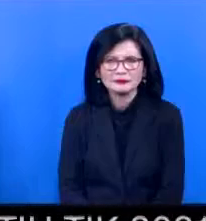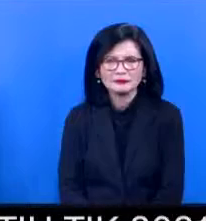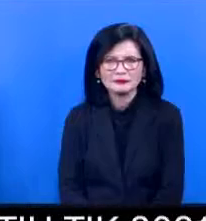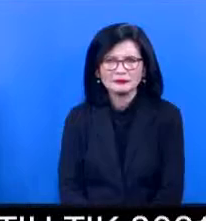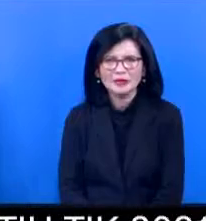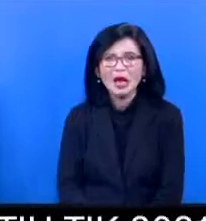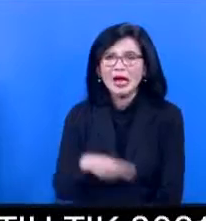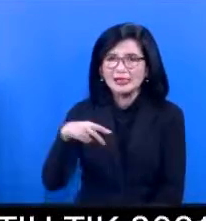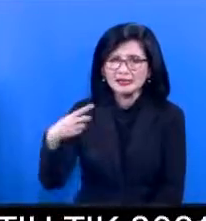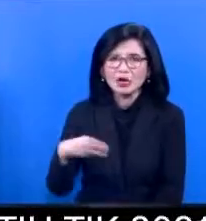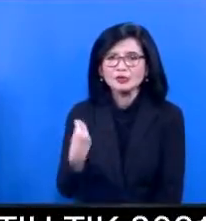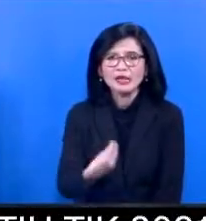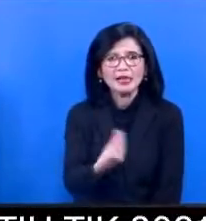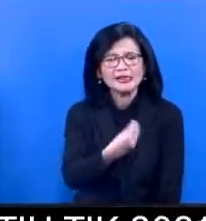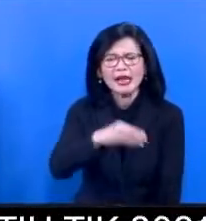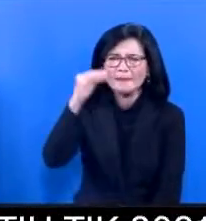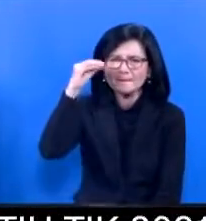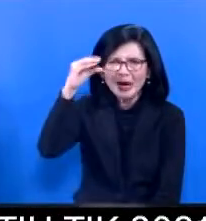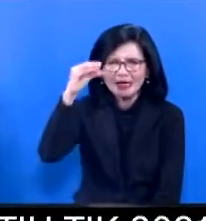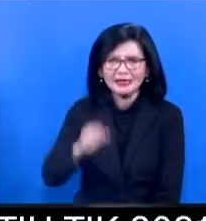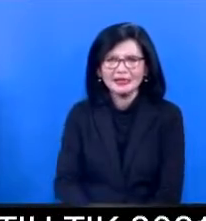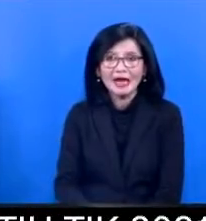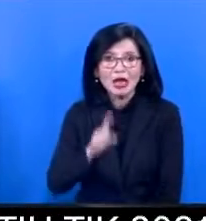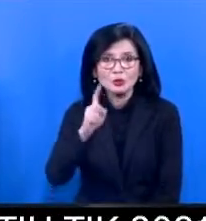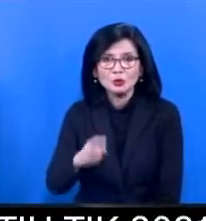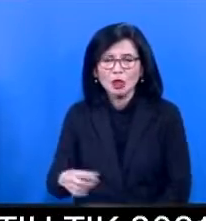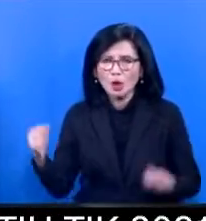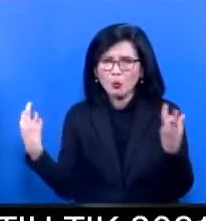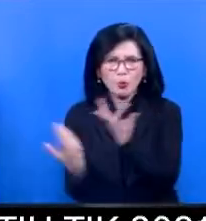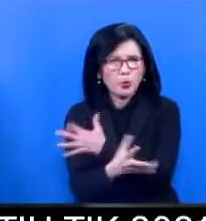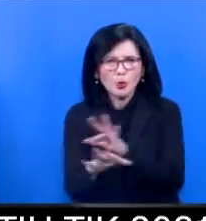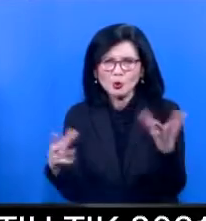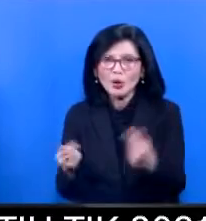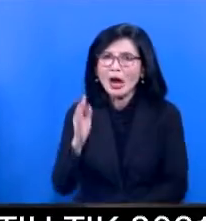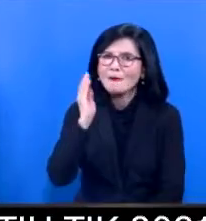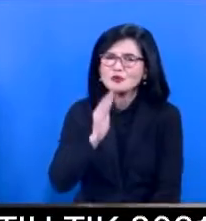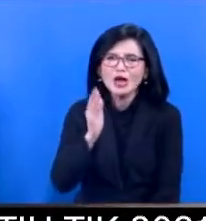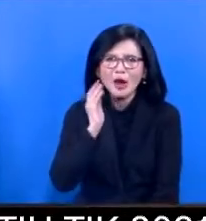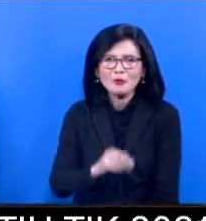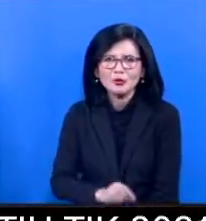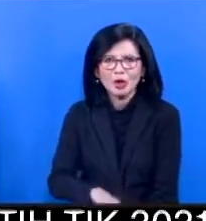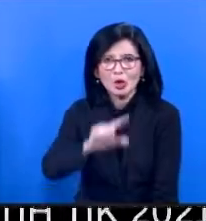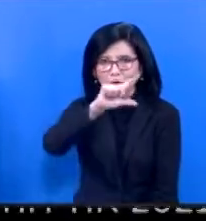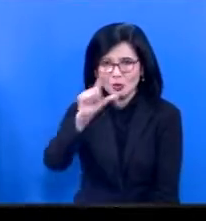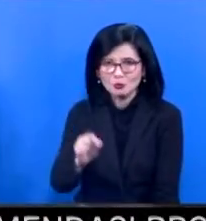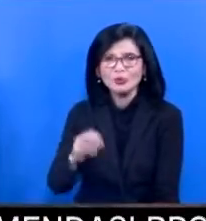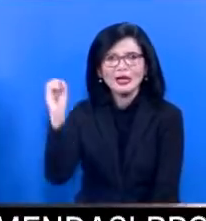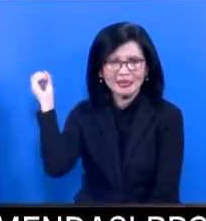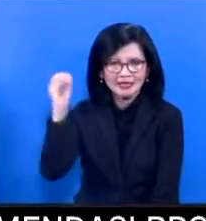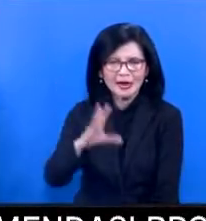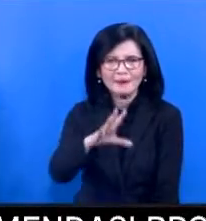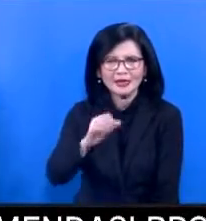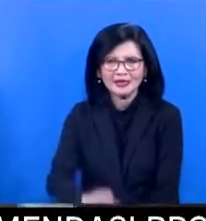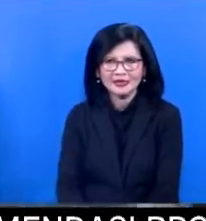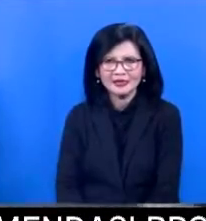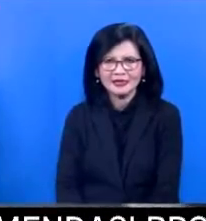tubuh atau jalan-jalan pagi itulah sebutan untuk keramaian yang dilakukan sejumlah remaja ketika bulan Ramadhan tiba di jalan